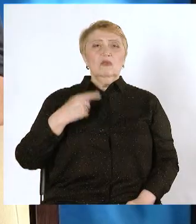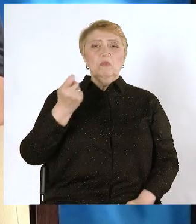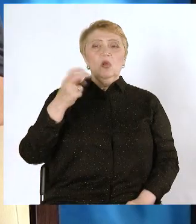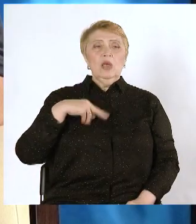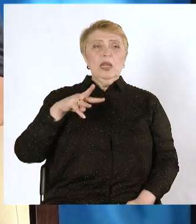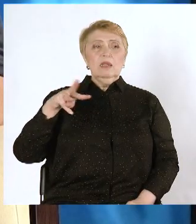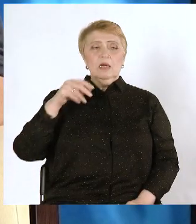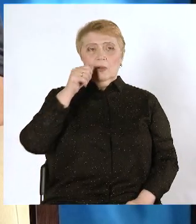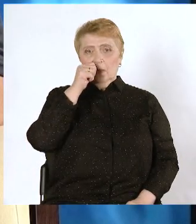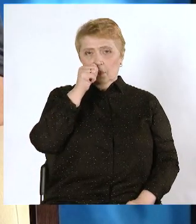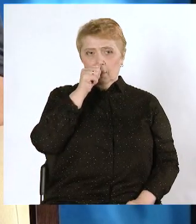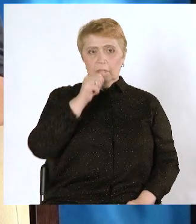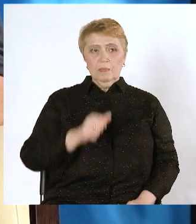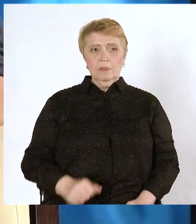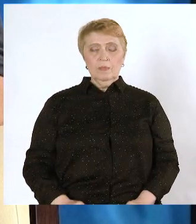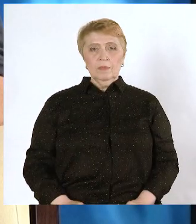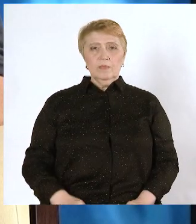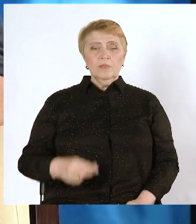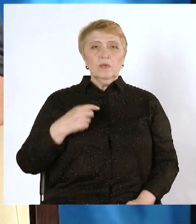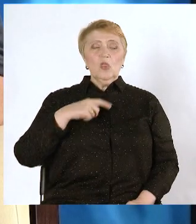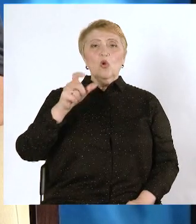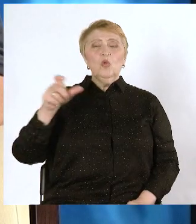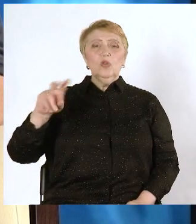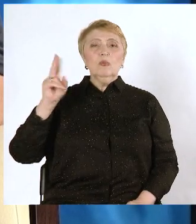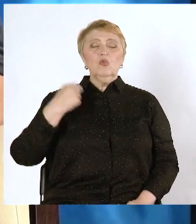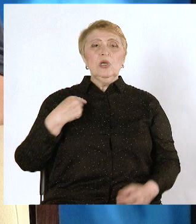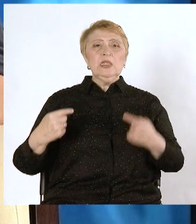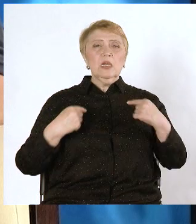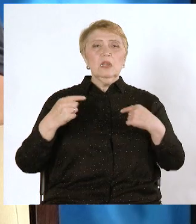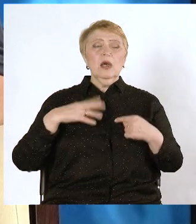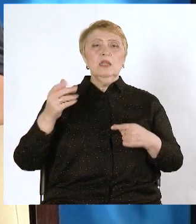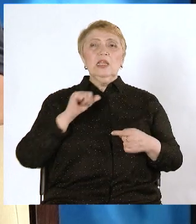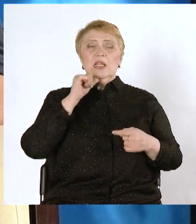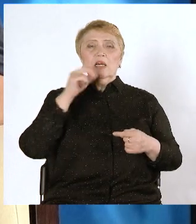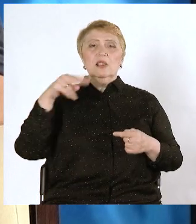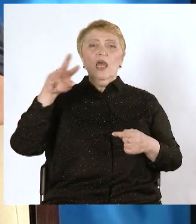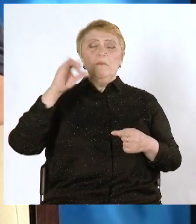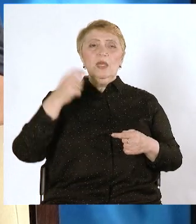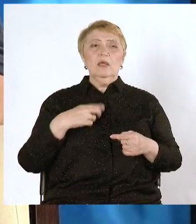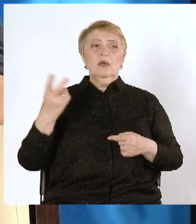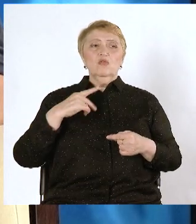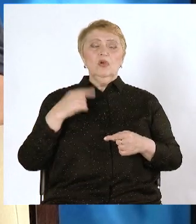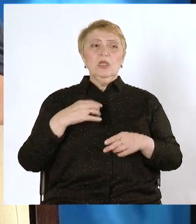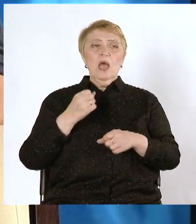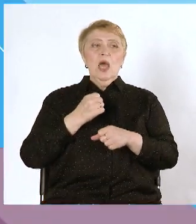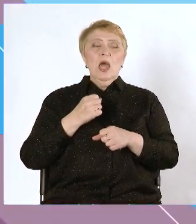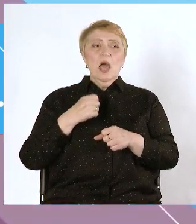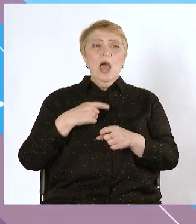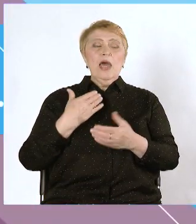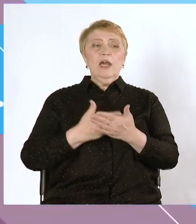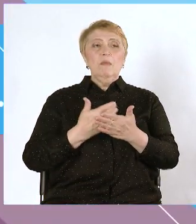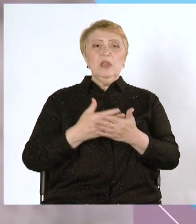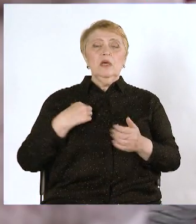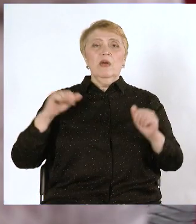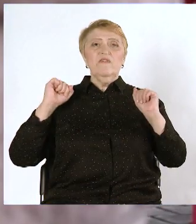литр людям страдающим сахарным диабетом всегда было рекомендовано предписано уделять внимание физическим